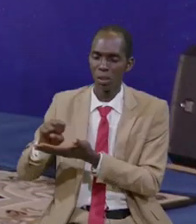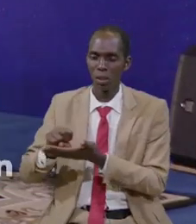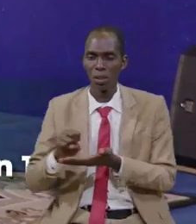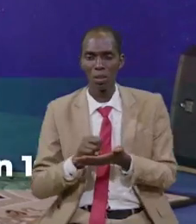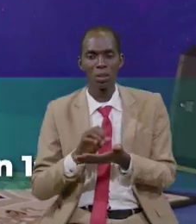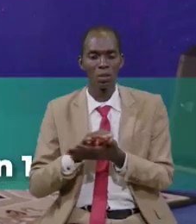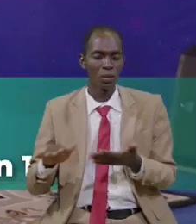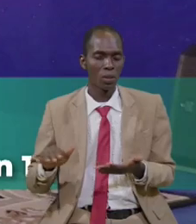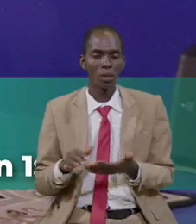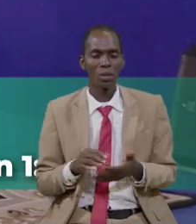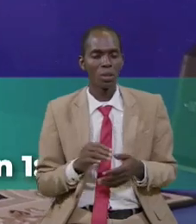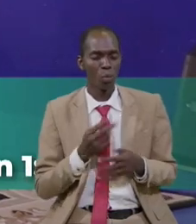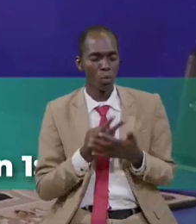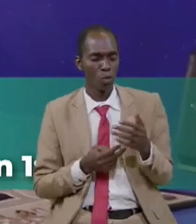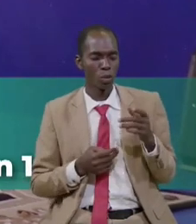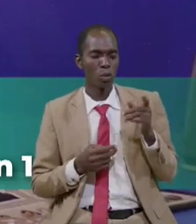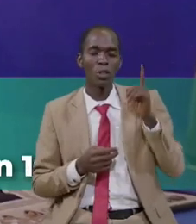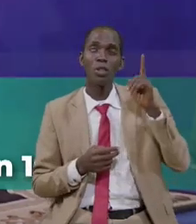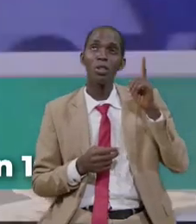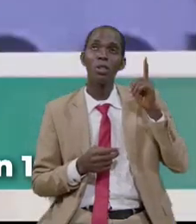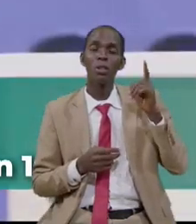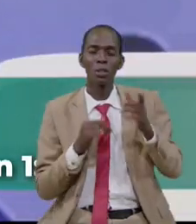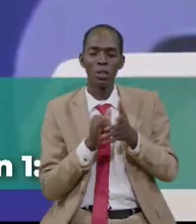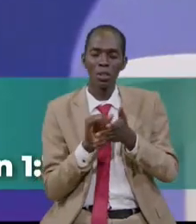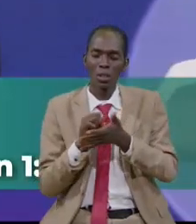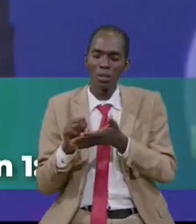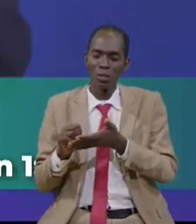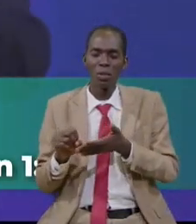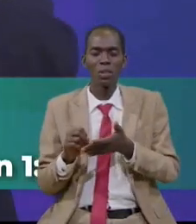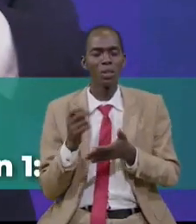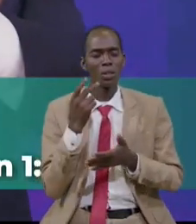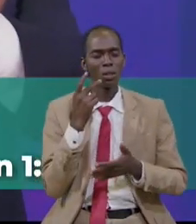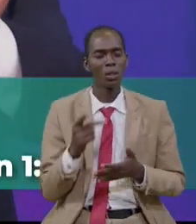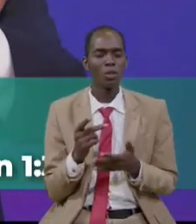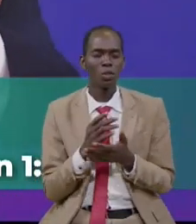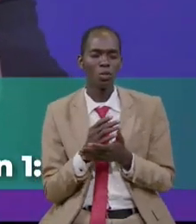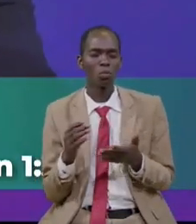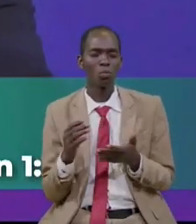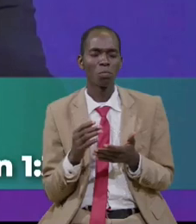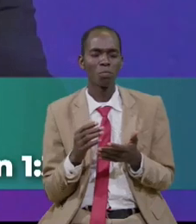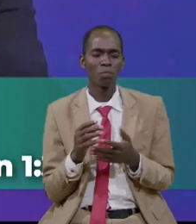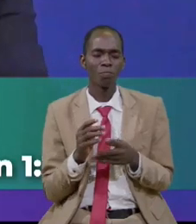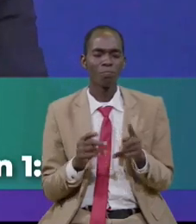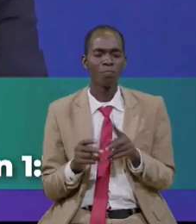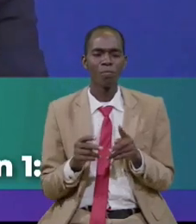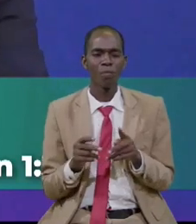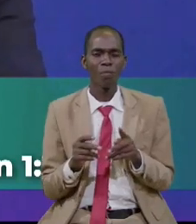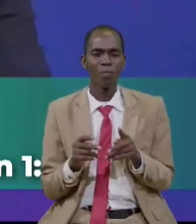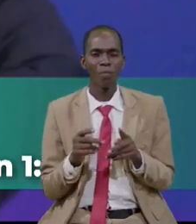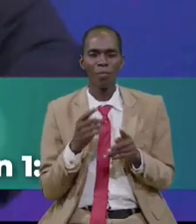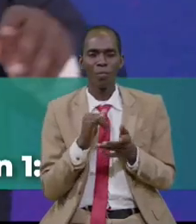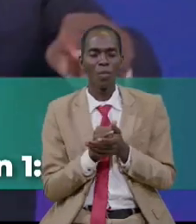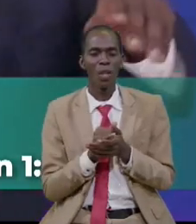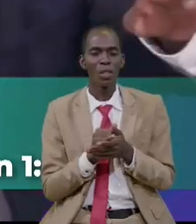Hébreux 2, 11. Car celui qui sanctifie ceux qui sont sanctifiés, donc ils disent, pour être sanctifié, c'est être mis à part. Être mis à